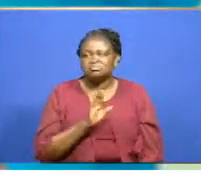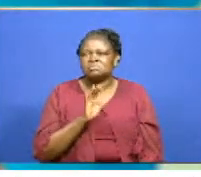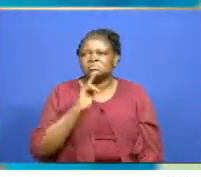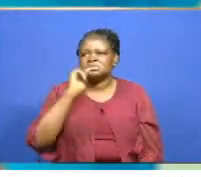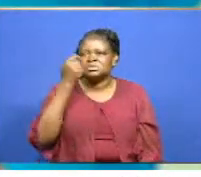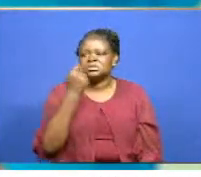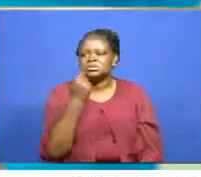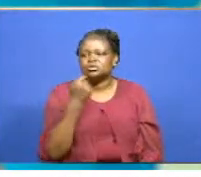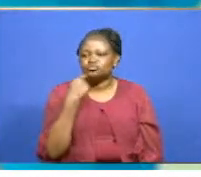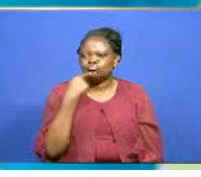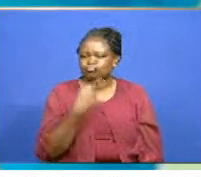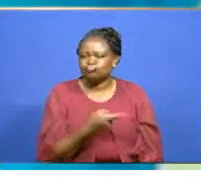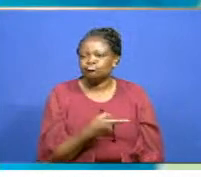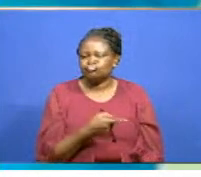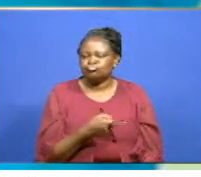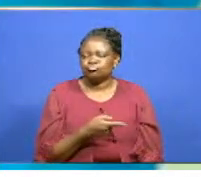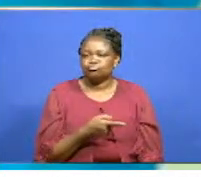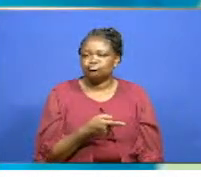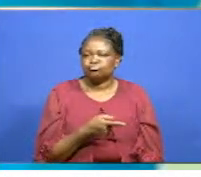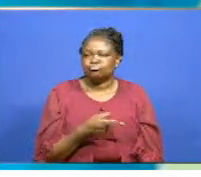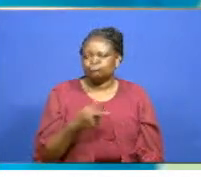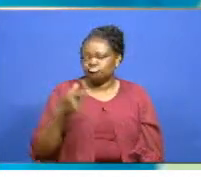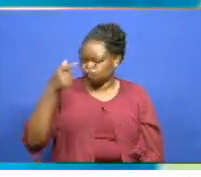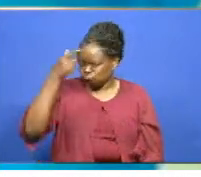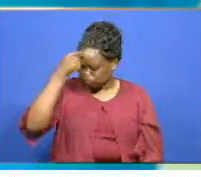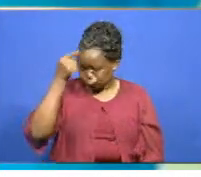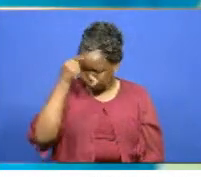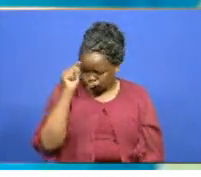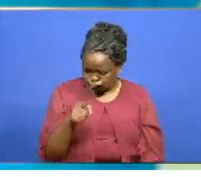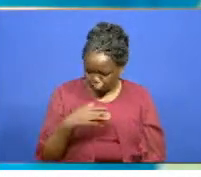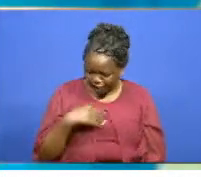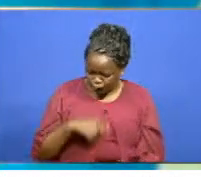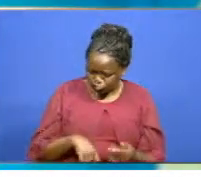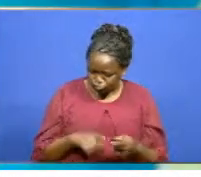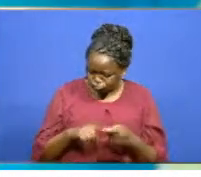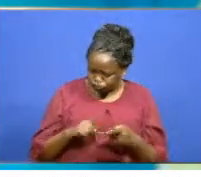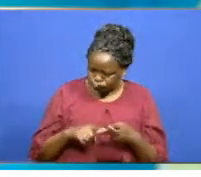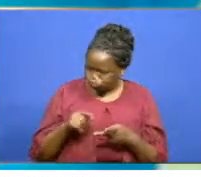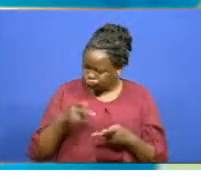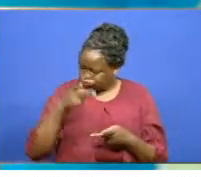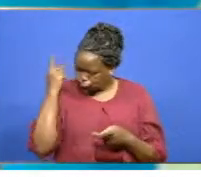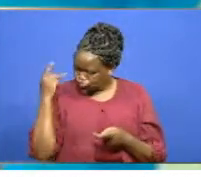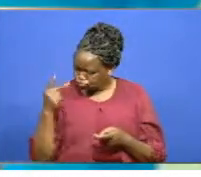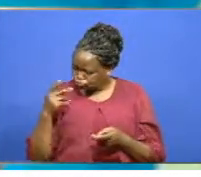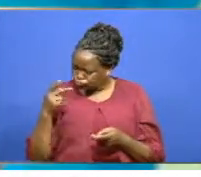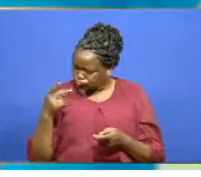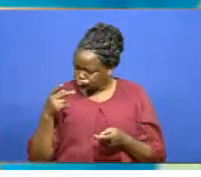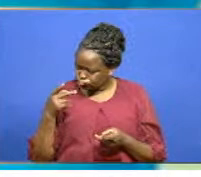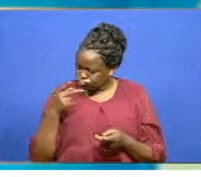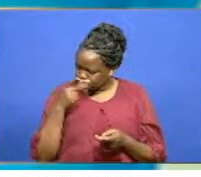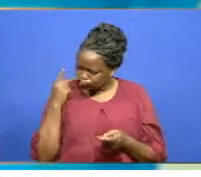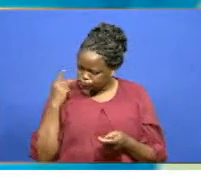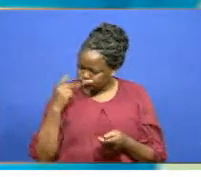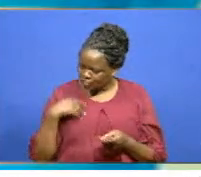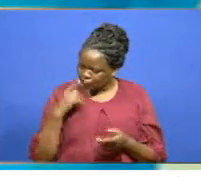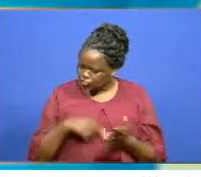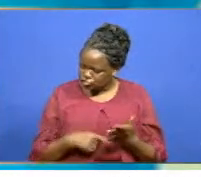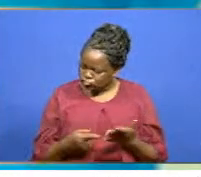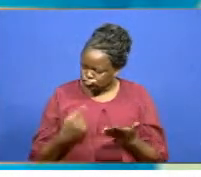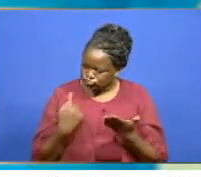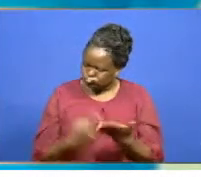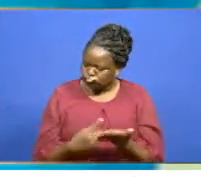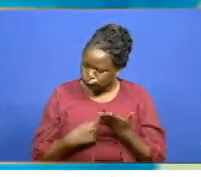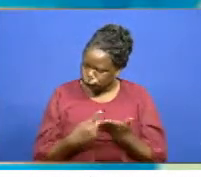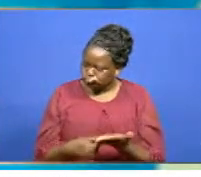ya Kenya. So na Wetangula ulizwe, na wewe unaleta nini? Kalonzo, wewe unaleta nini? Ndio waweke hesabu zao pamoja, waone kama